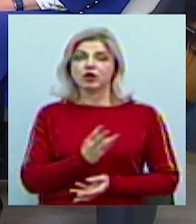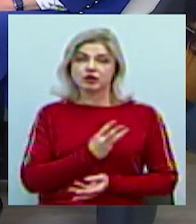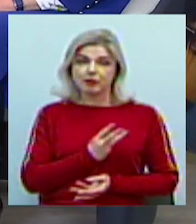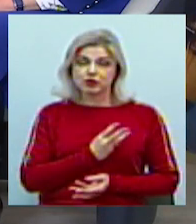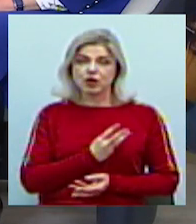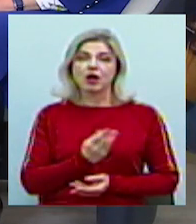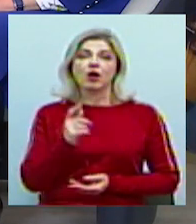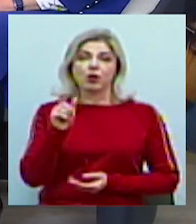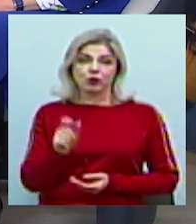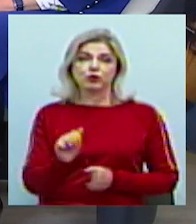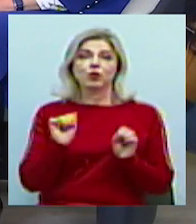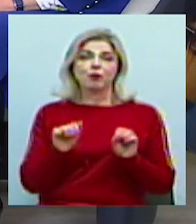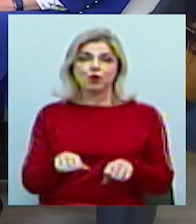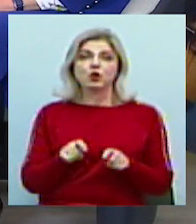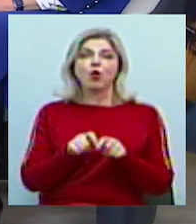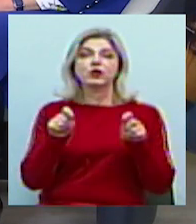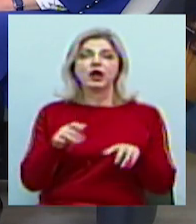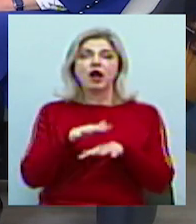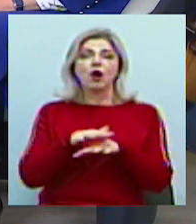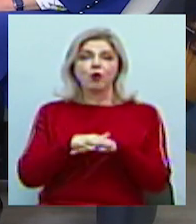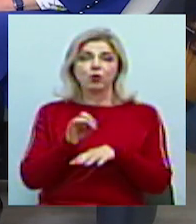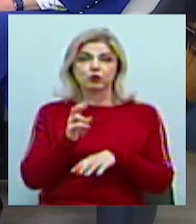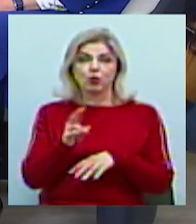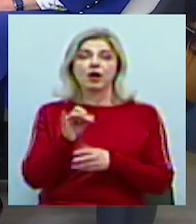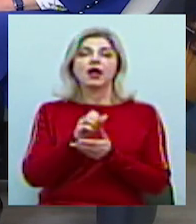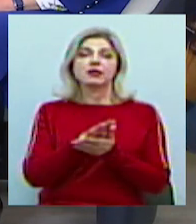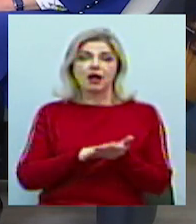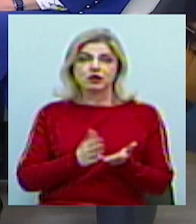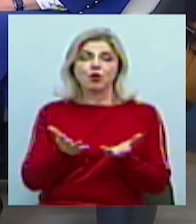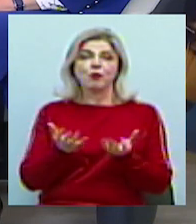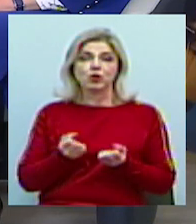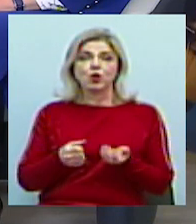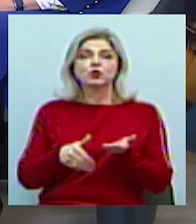зможе відкрити рахунок і вже в подальшому отримувати